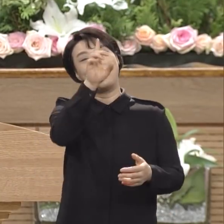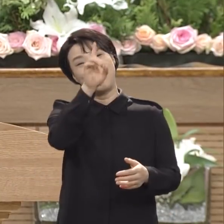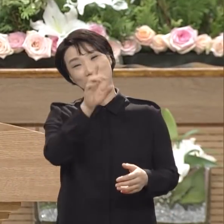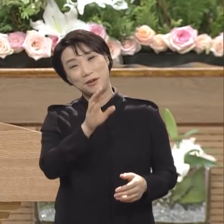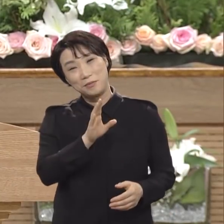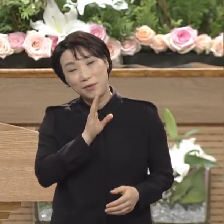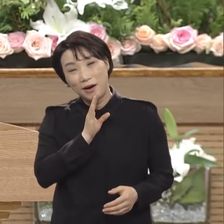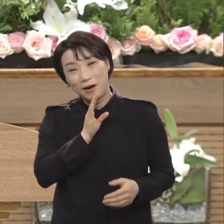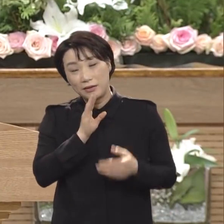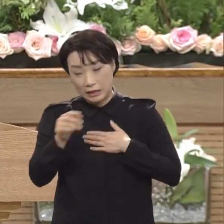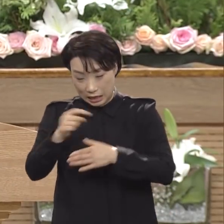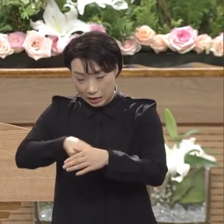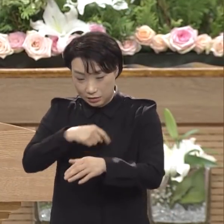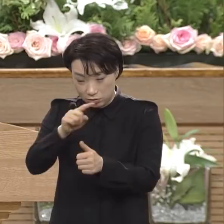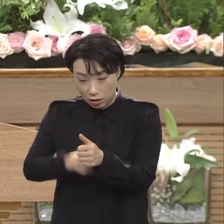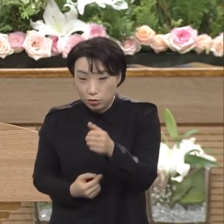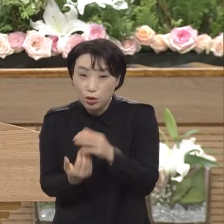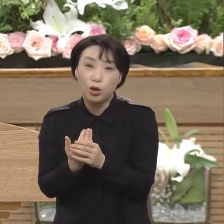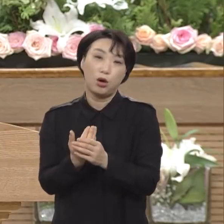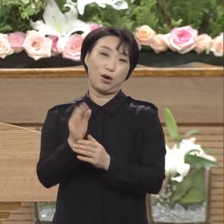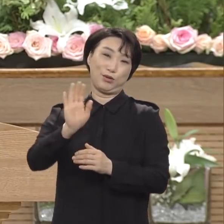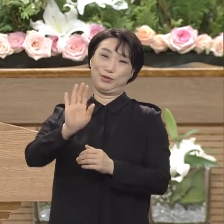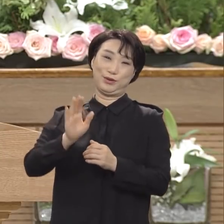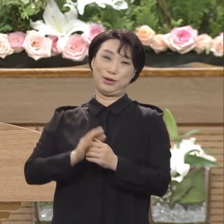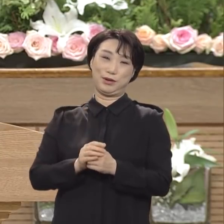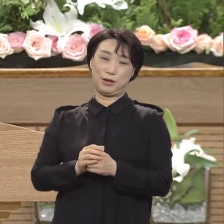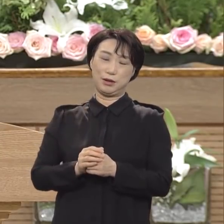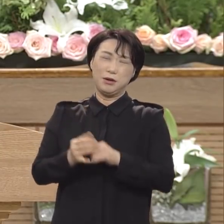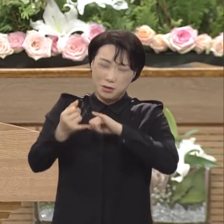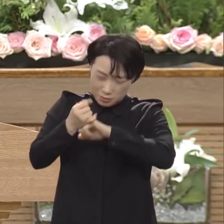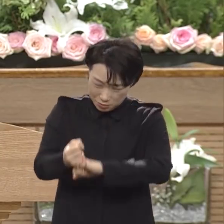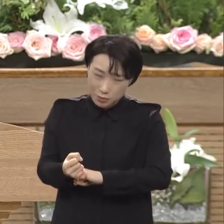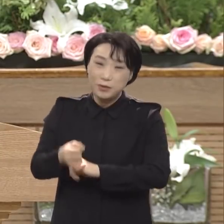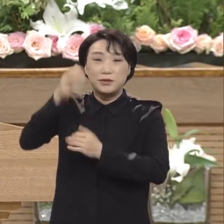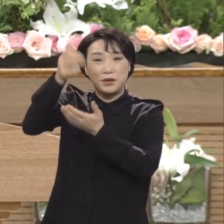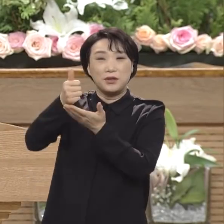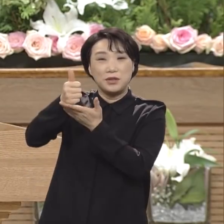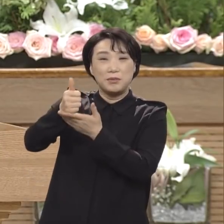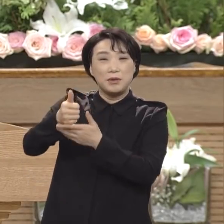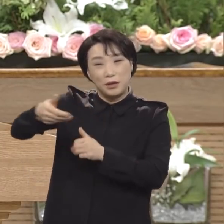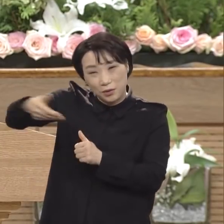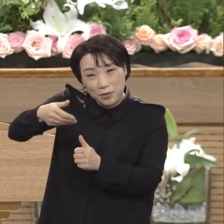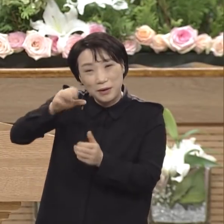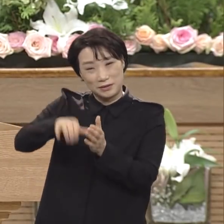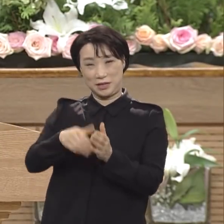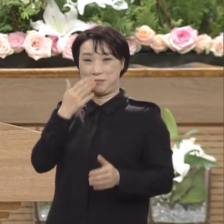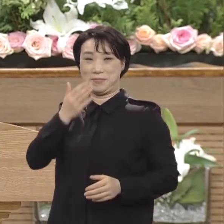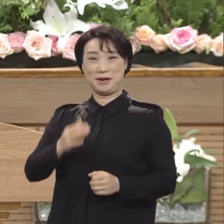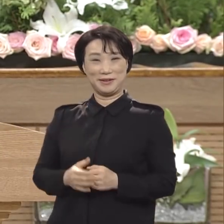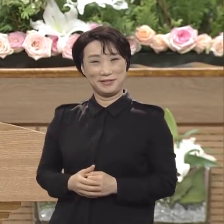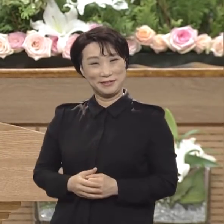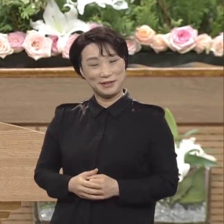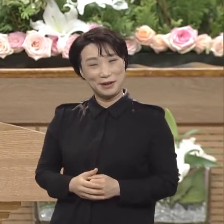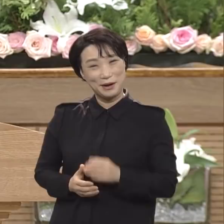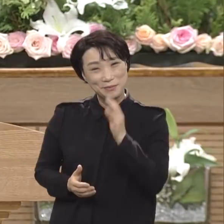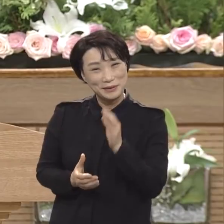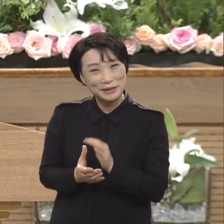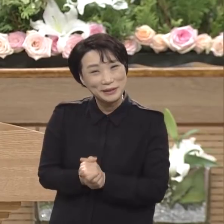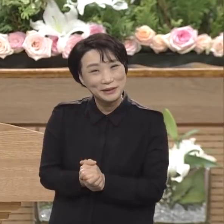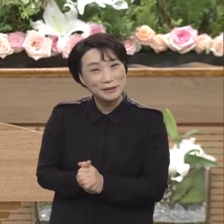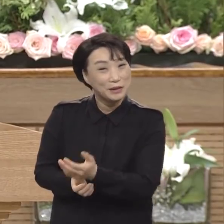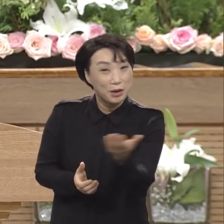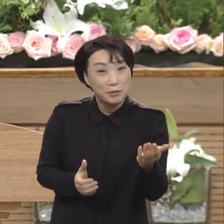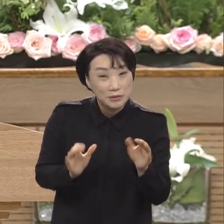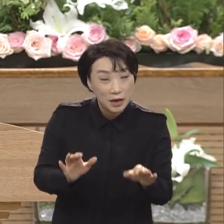이것은 내 속에서 생산되는 게 아니요, 반드시 성령으로만 생산된다는 것.